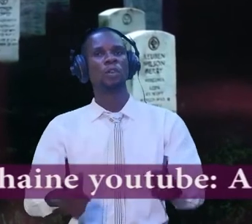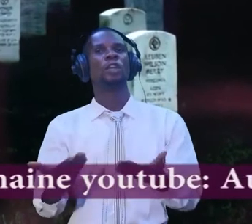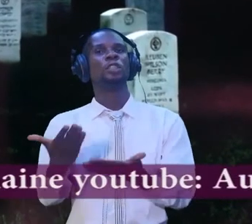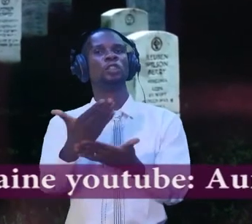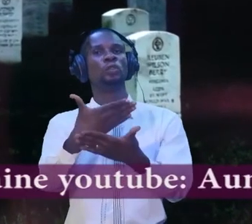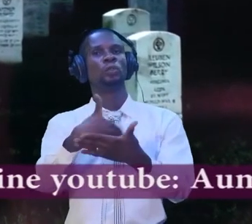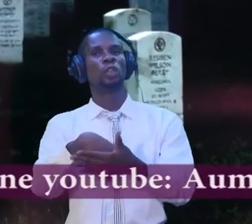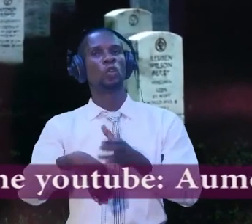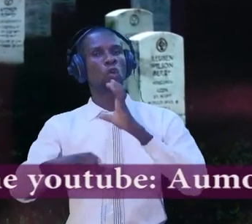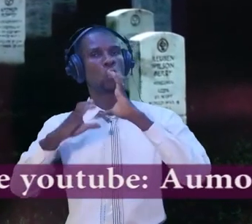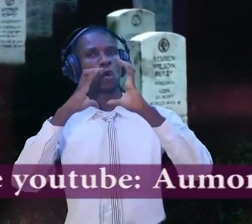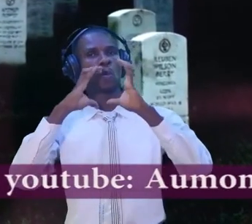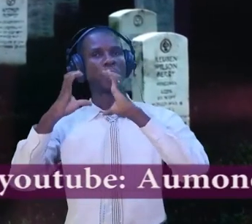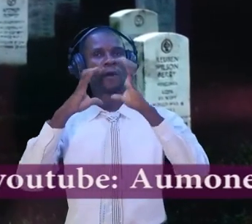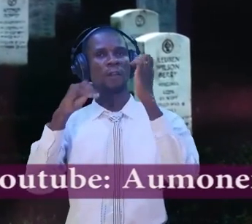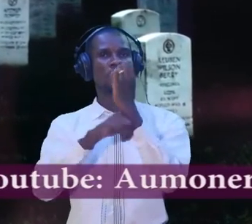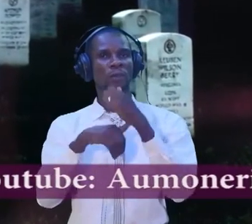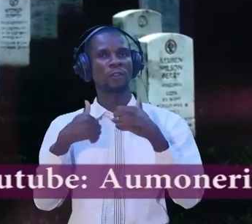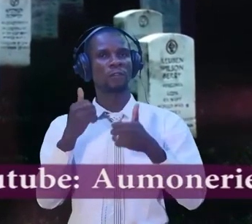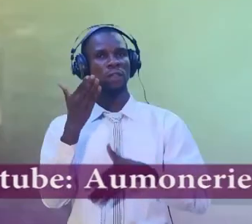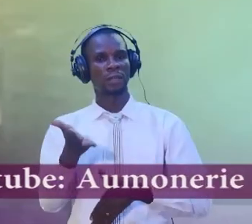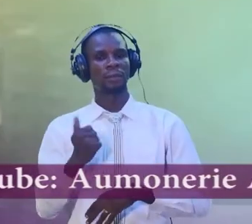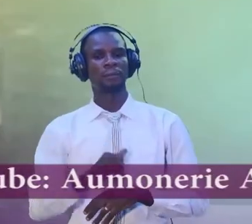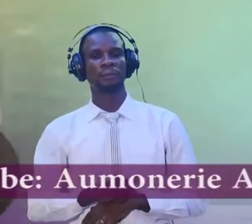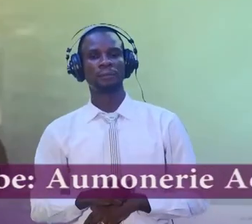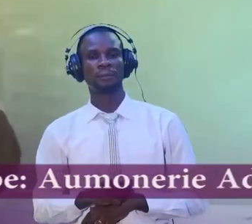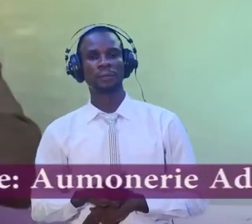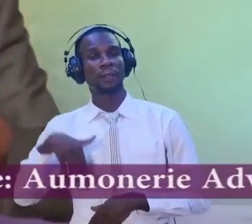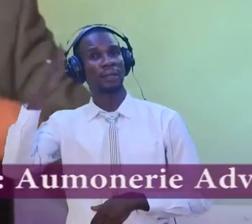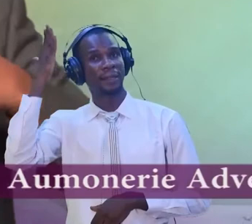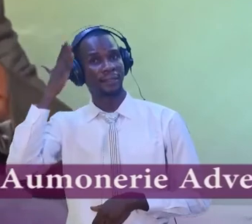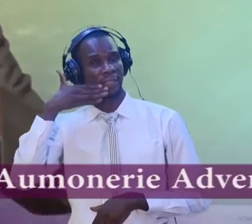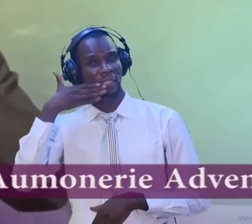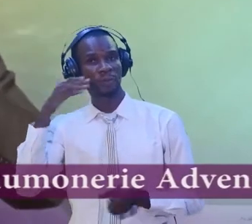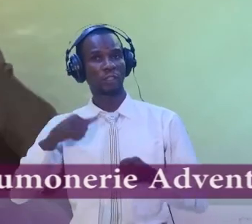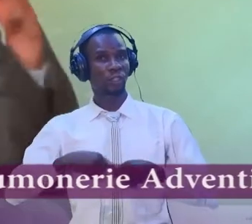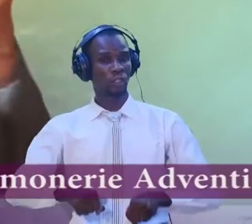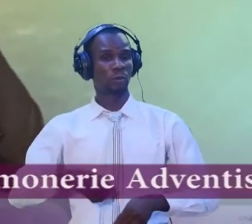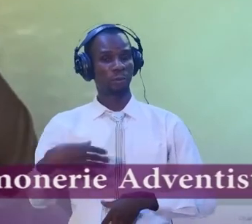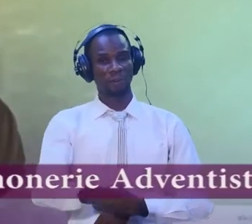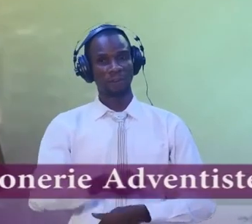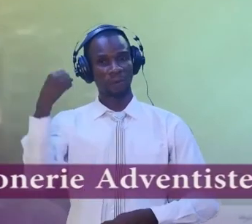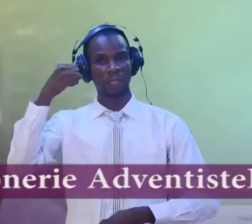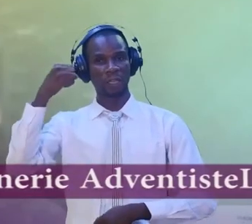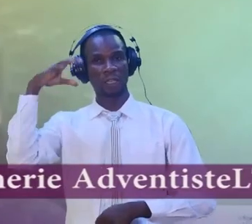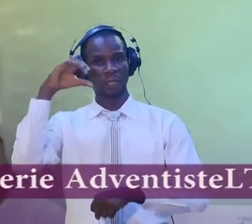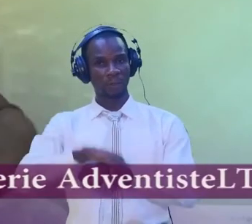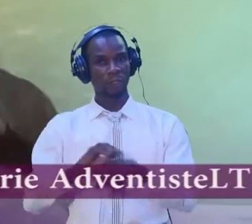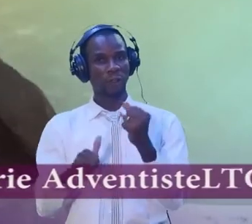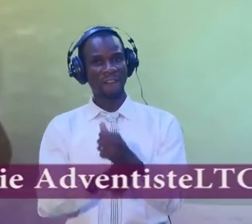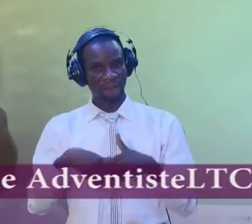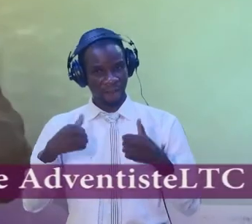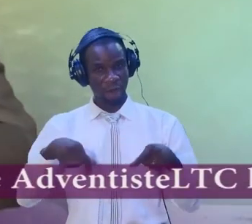Je, roho za wafu yaweza tena kurudi na kuongea na walio hai? Roho ya